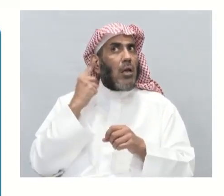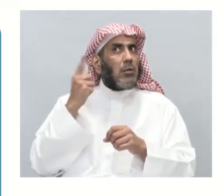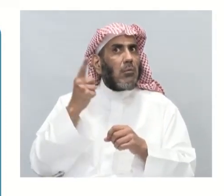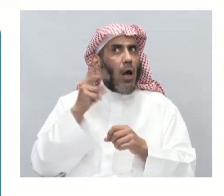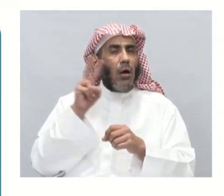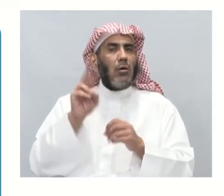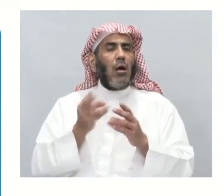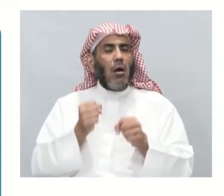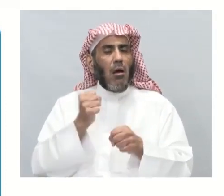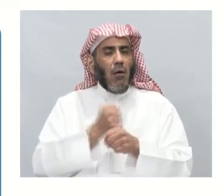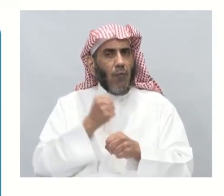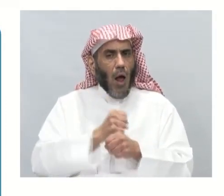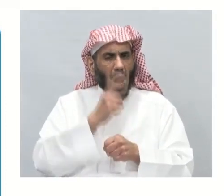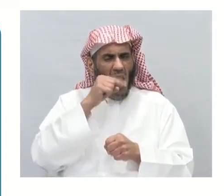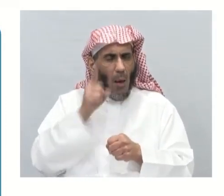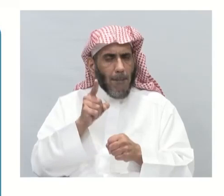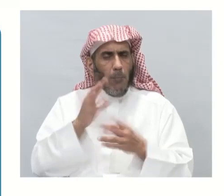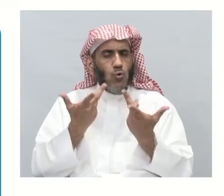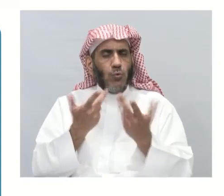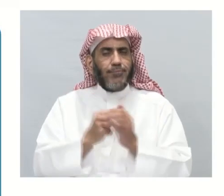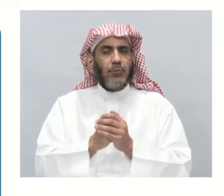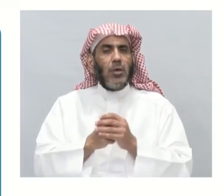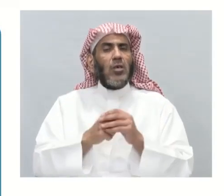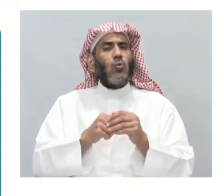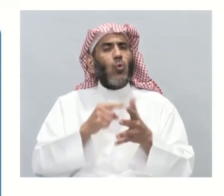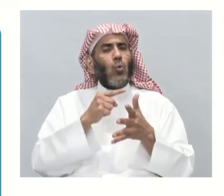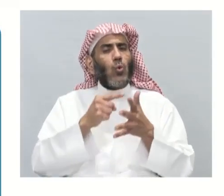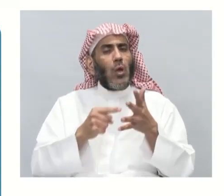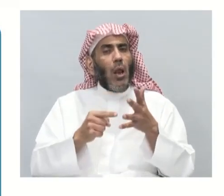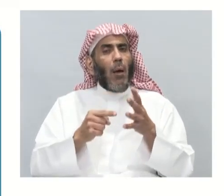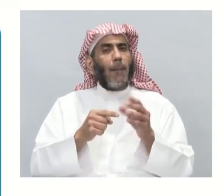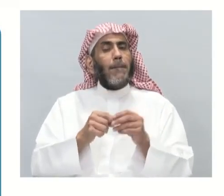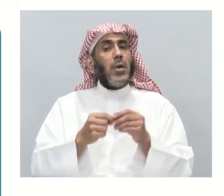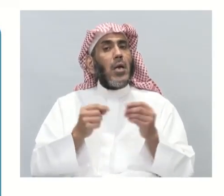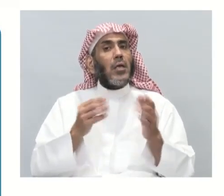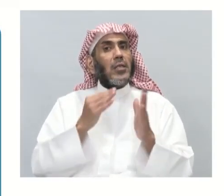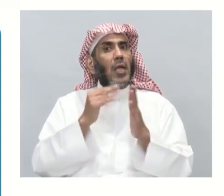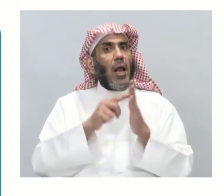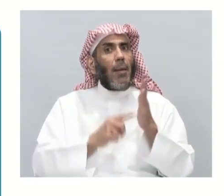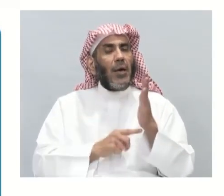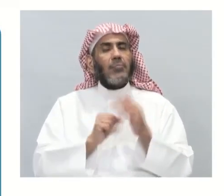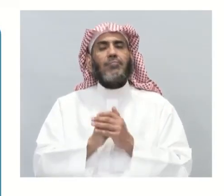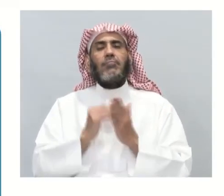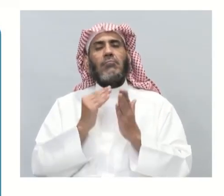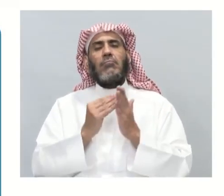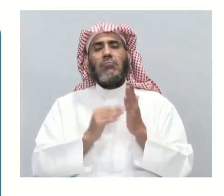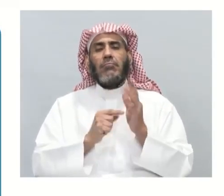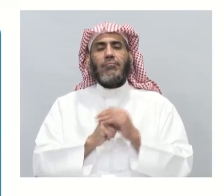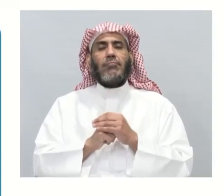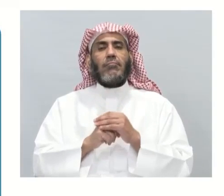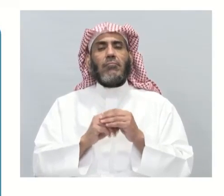يلي الان بيجينا سلسله من التعليمات اتمنى ان تنتبه لها وان تجمعها ولاحظ انه وضع